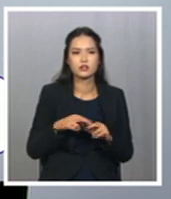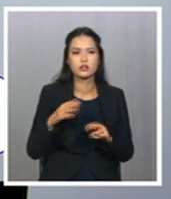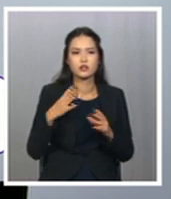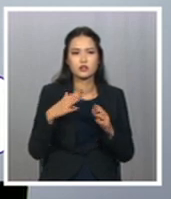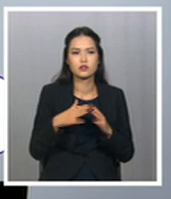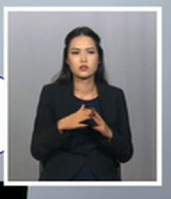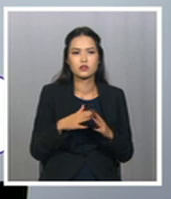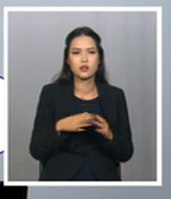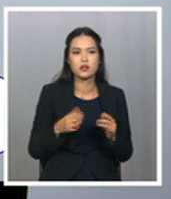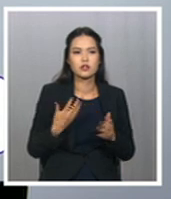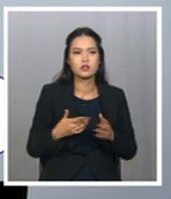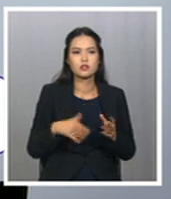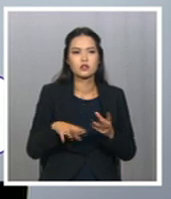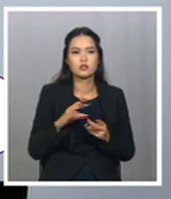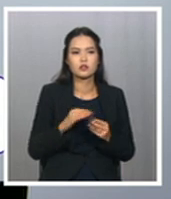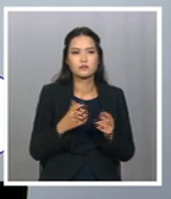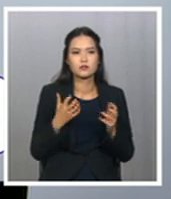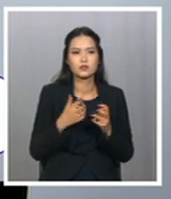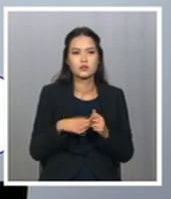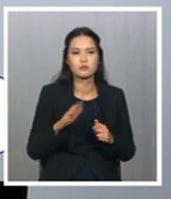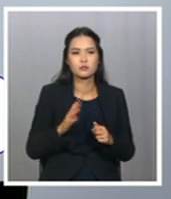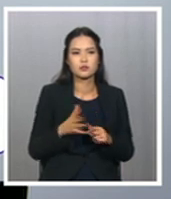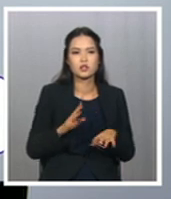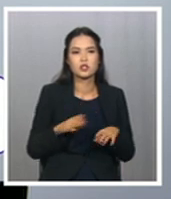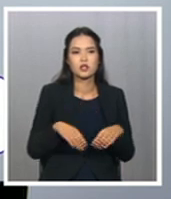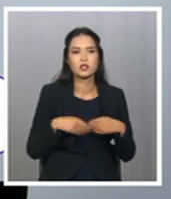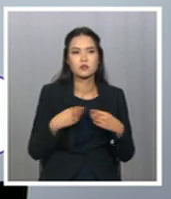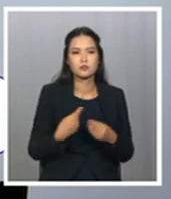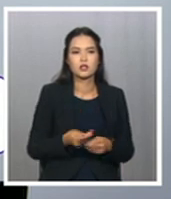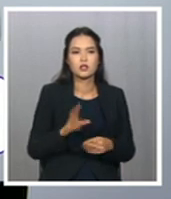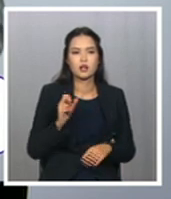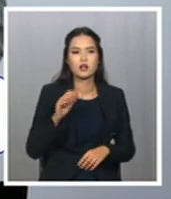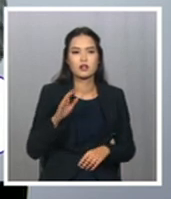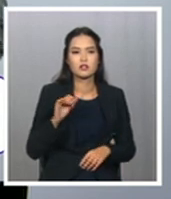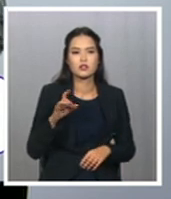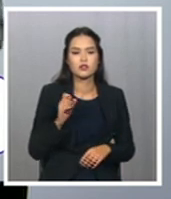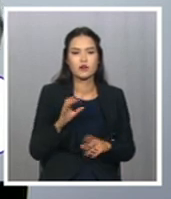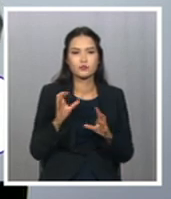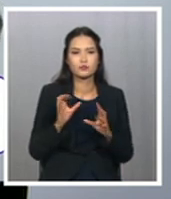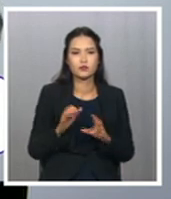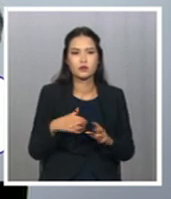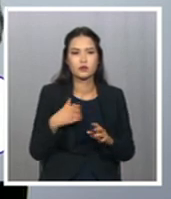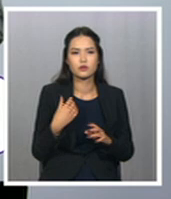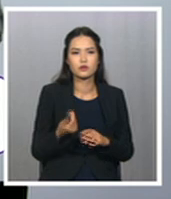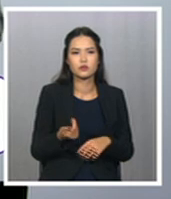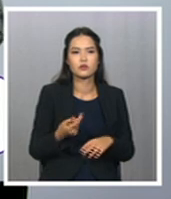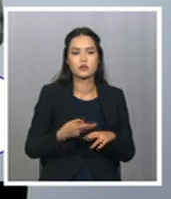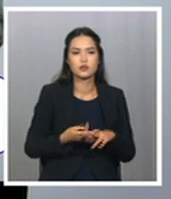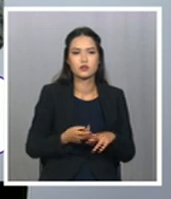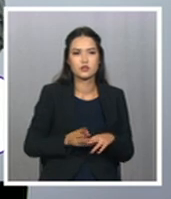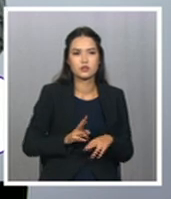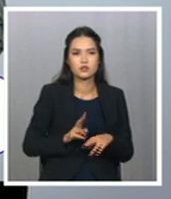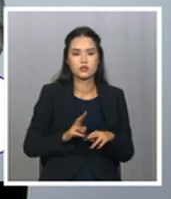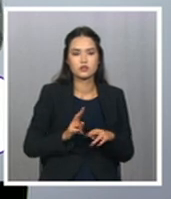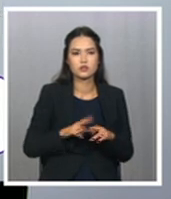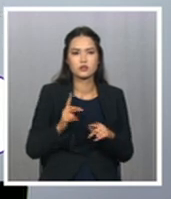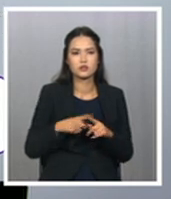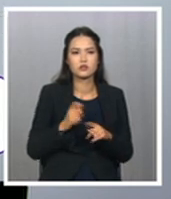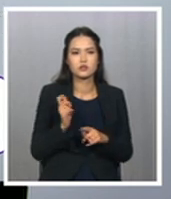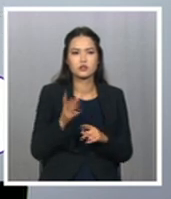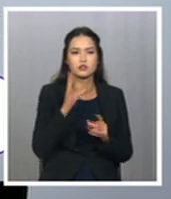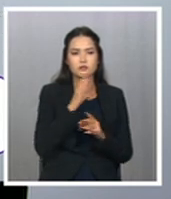болып келеді. Бұл Менделдің екінші тәжірибесі, және де бұл заңды біз ажырау заңы деп те